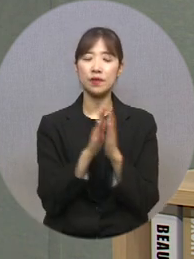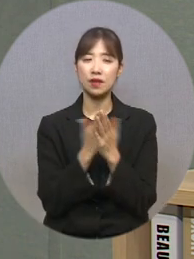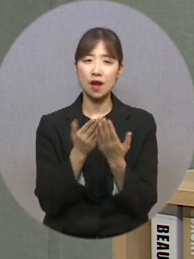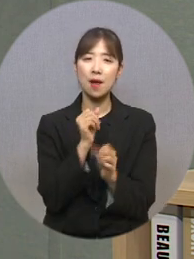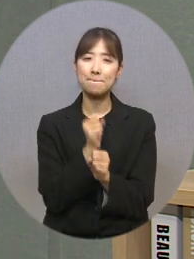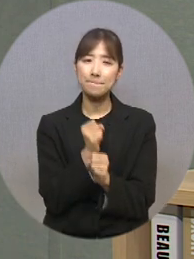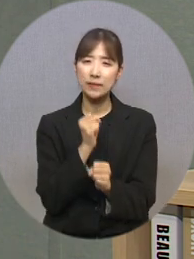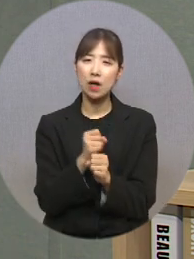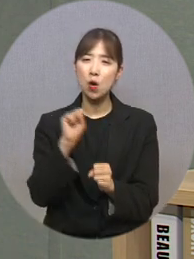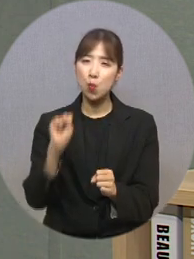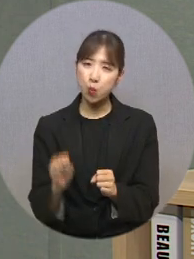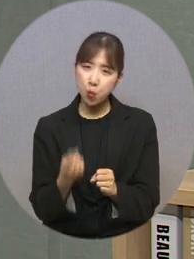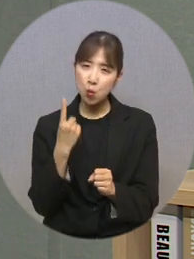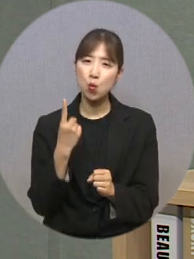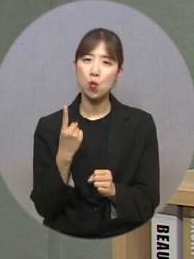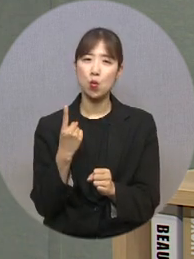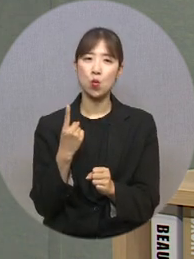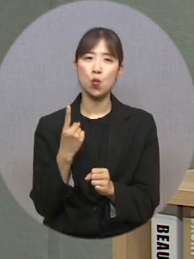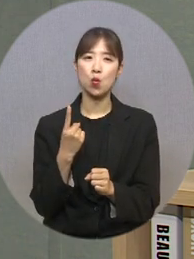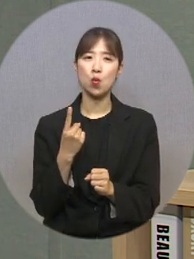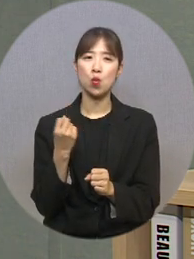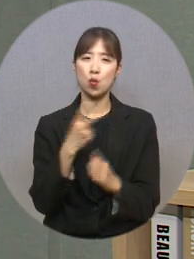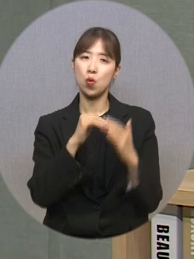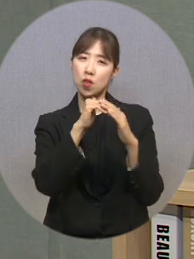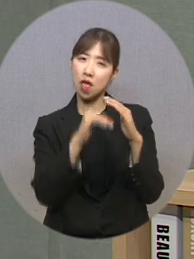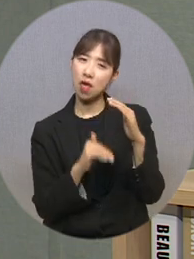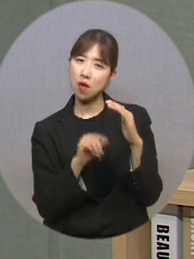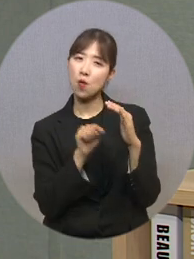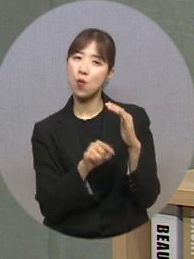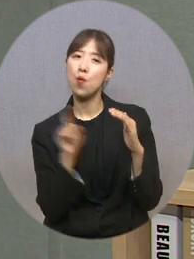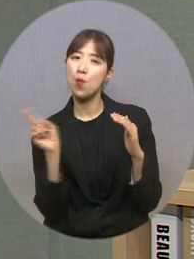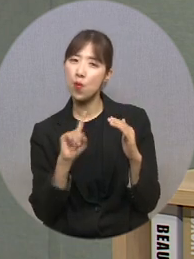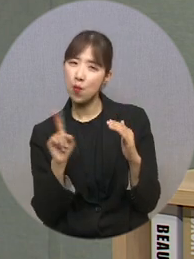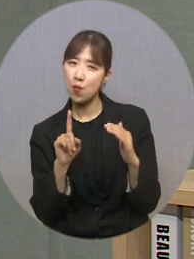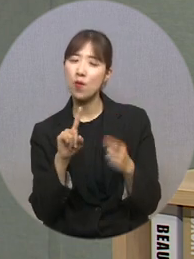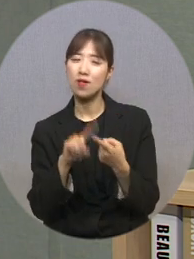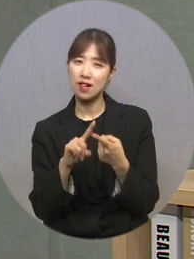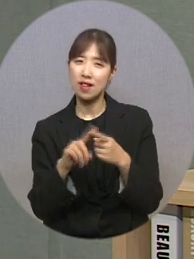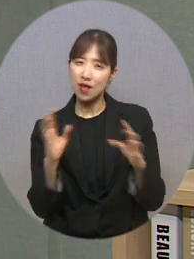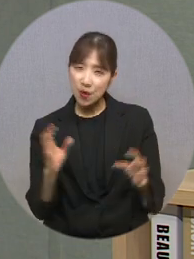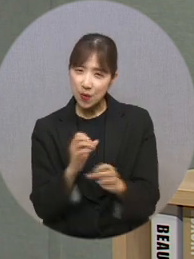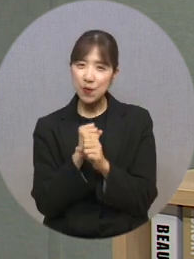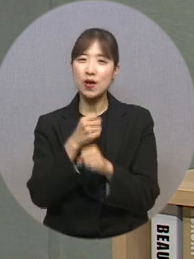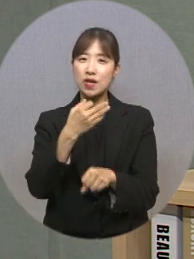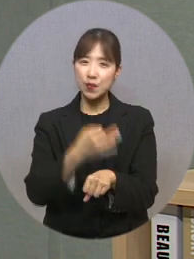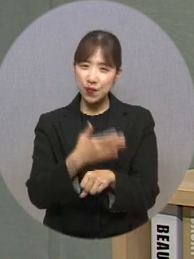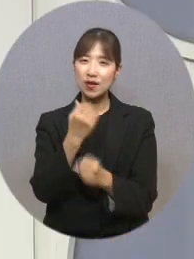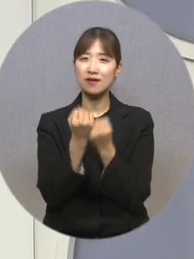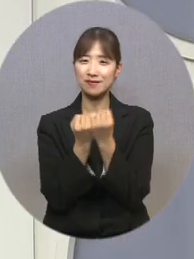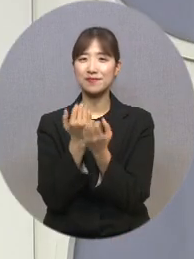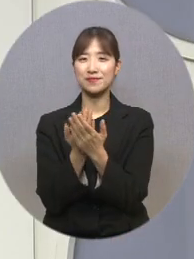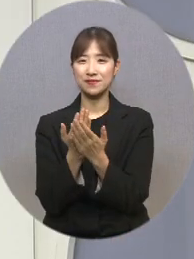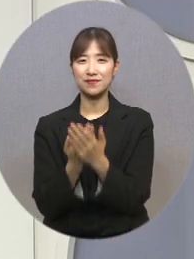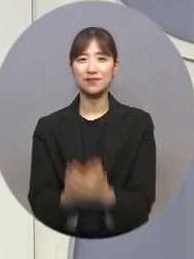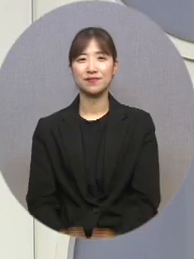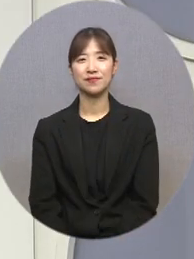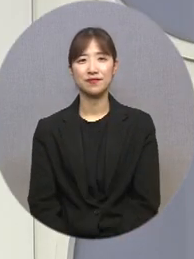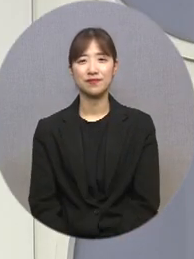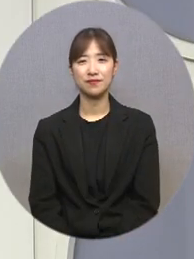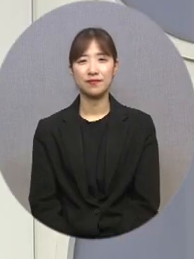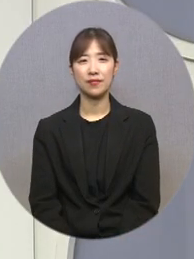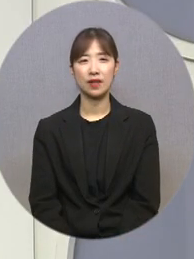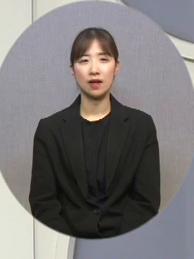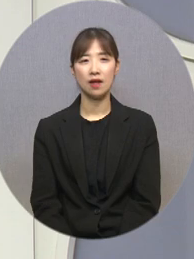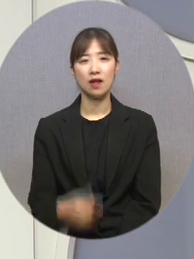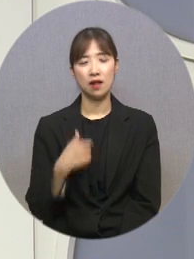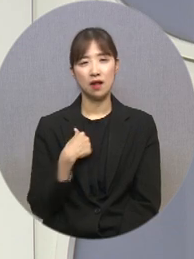된 동기 예. 그리고 내용이 주로 뭐가 담겼는지 좀 간략하게. 예, 예, 예. 제가 이제